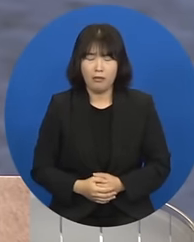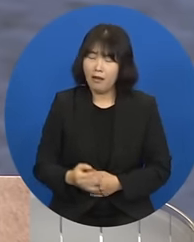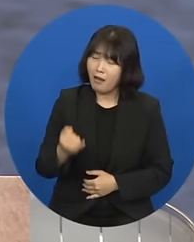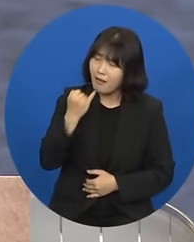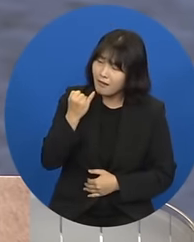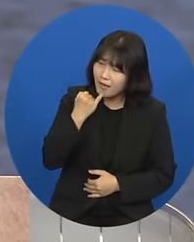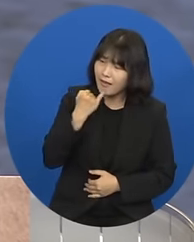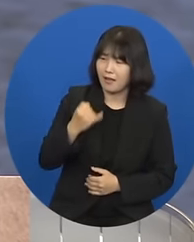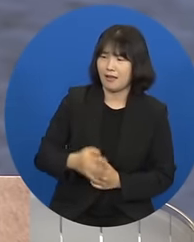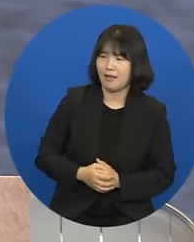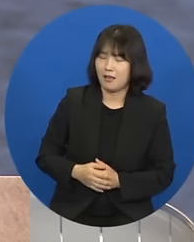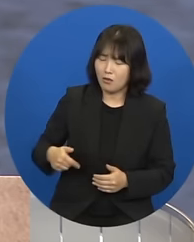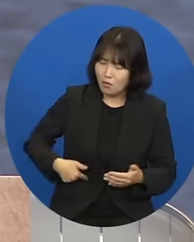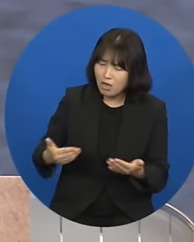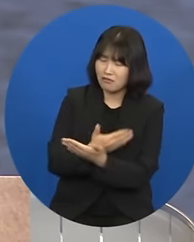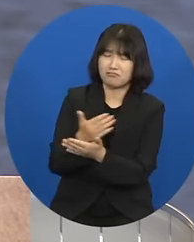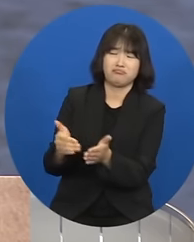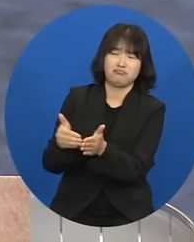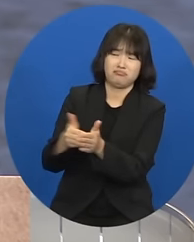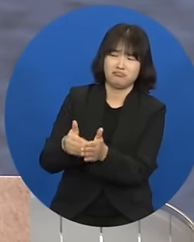괜찮아, 회개하면 돼.